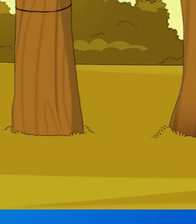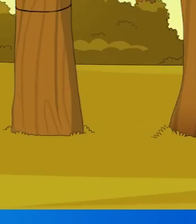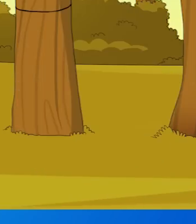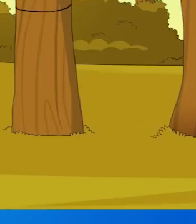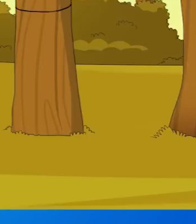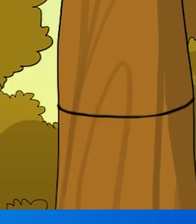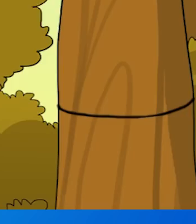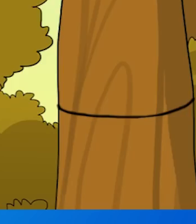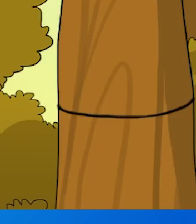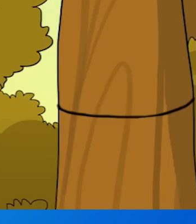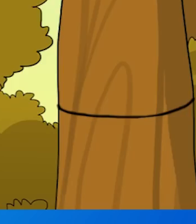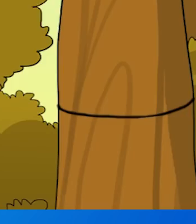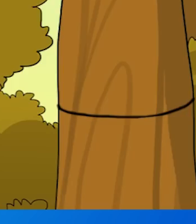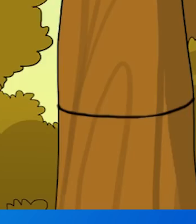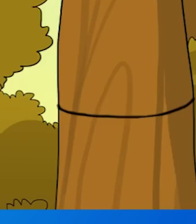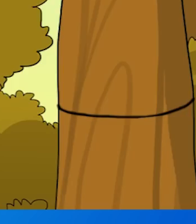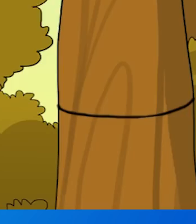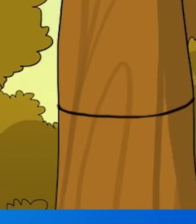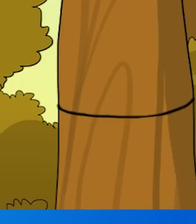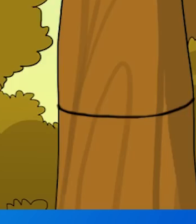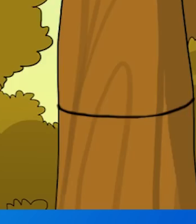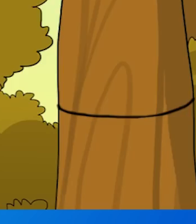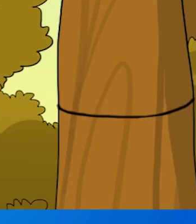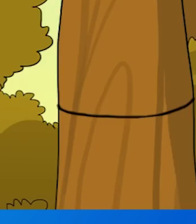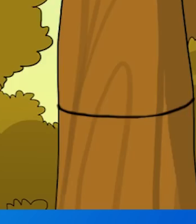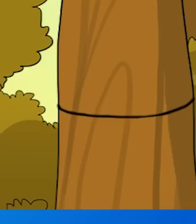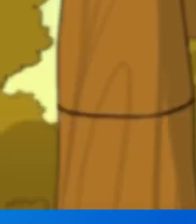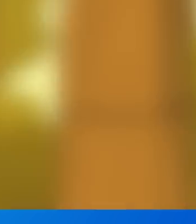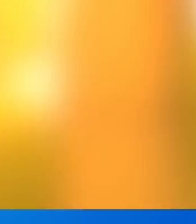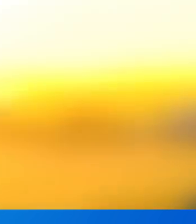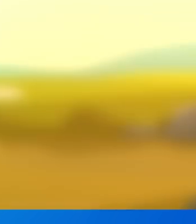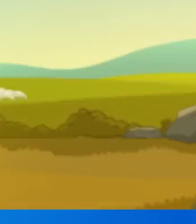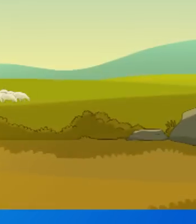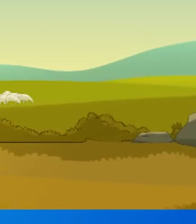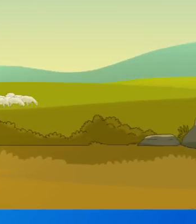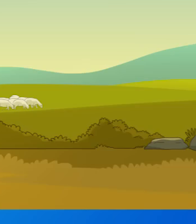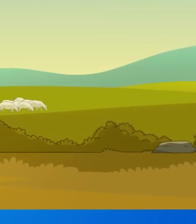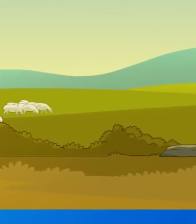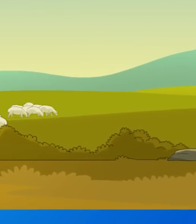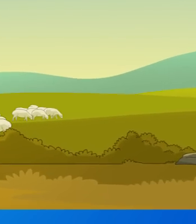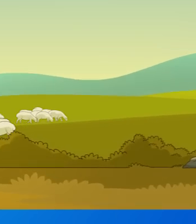байгаа үсттэй. Маргааши мандах нарнаар хэрххийг тэнгэр мэддэг.